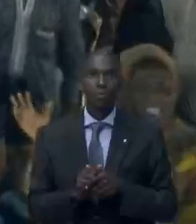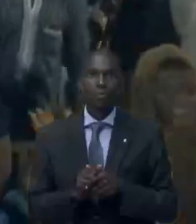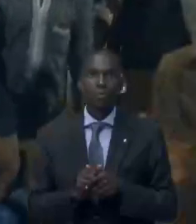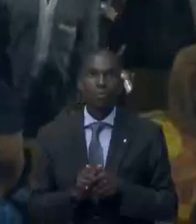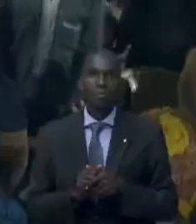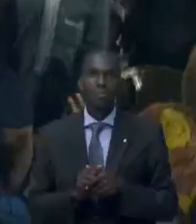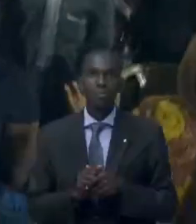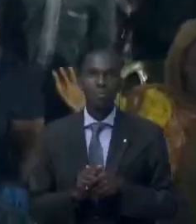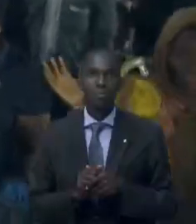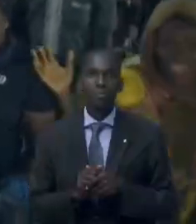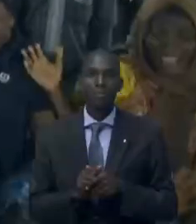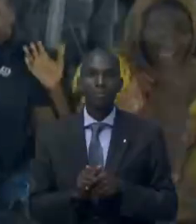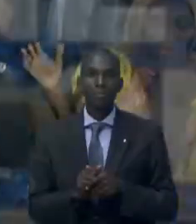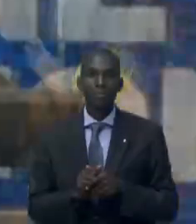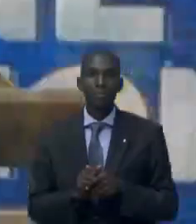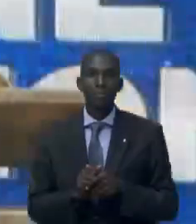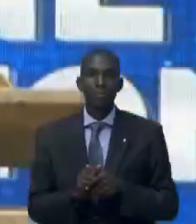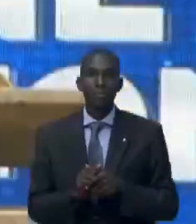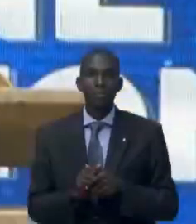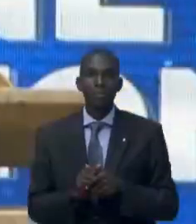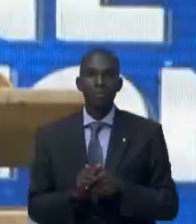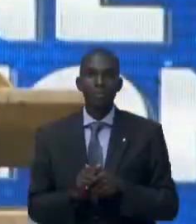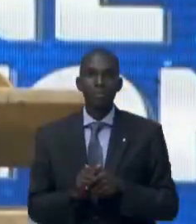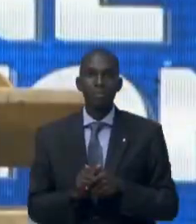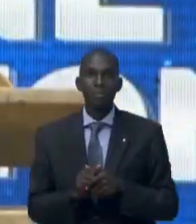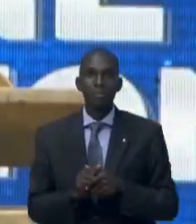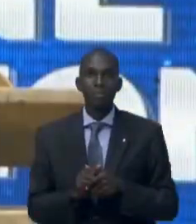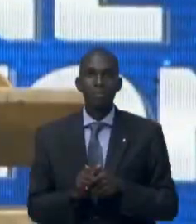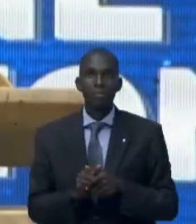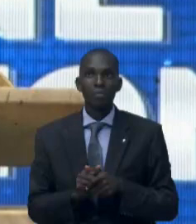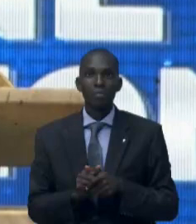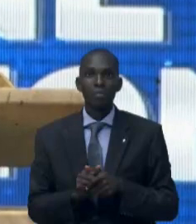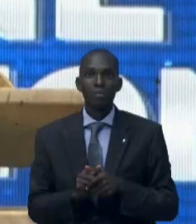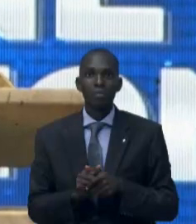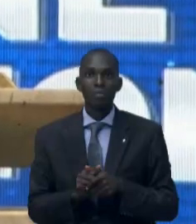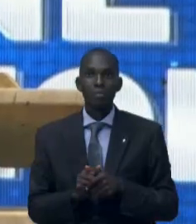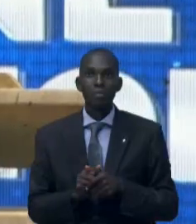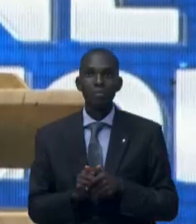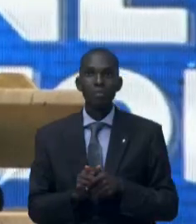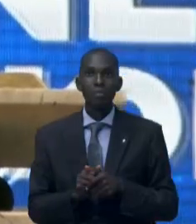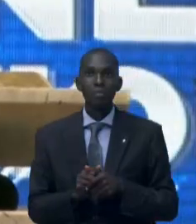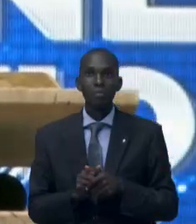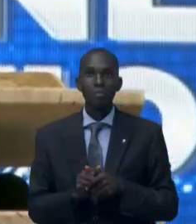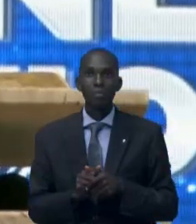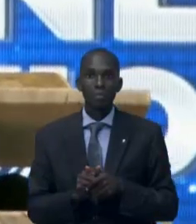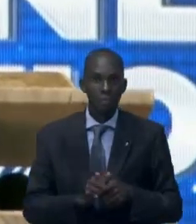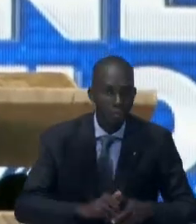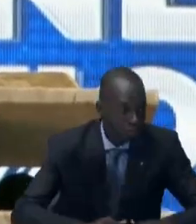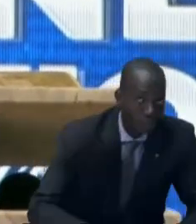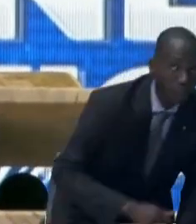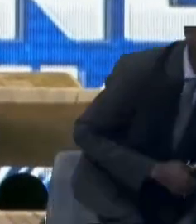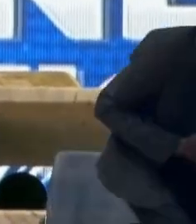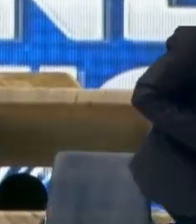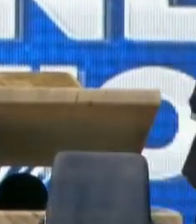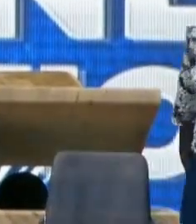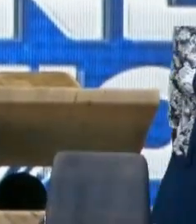remercions ce soit nous bénisse en ton nom nous savons que ta puissance de faille jamais la piste ans pour sauver